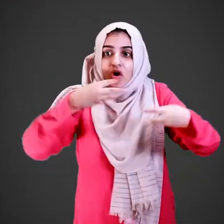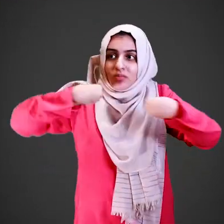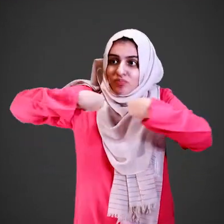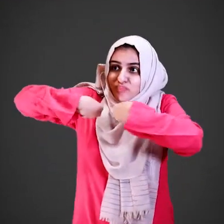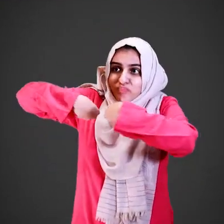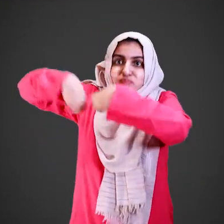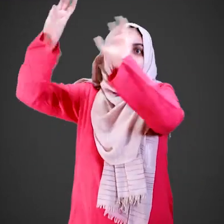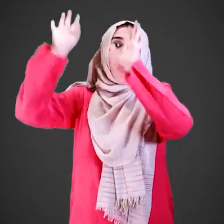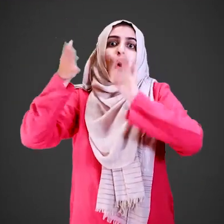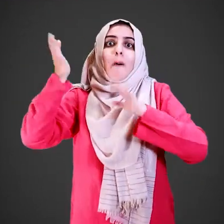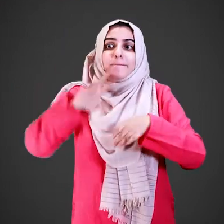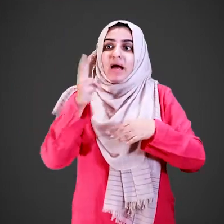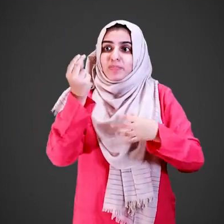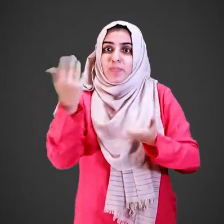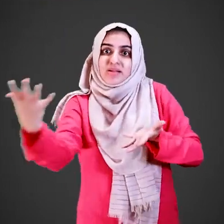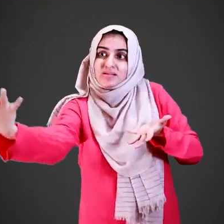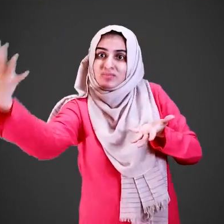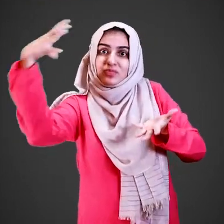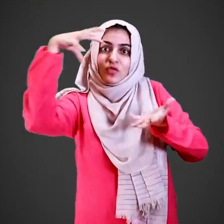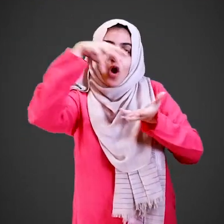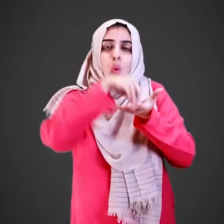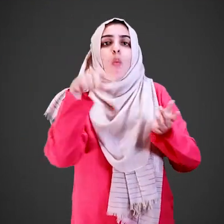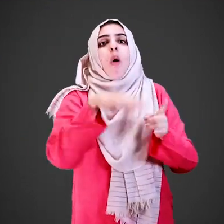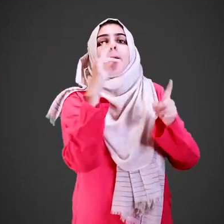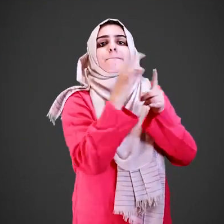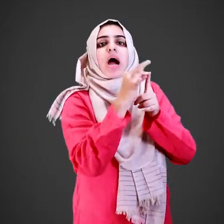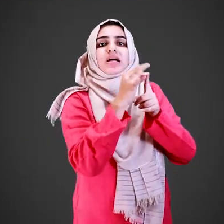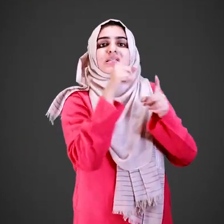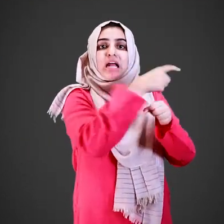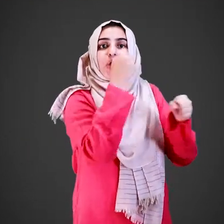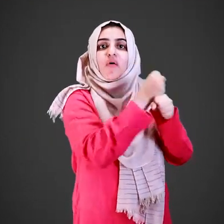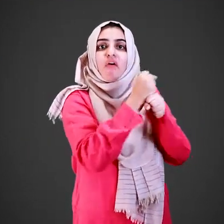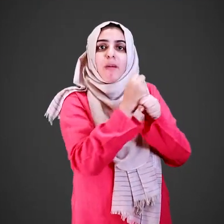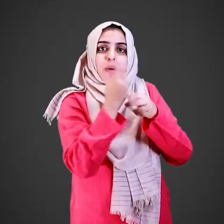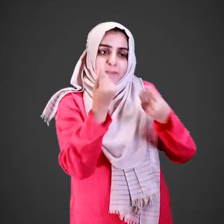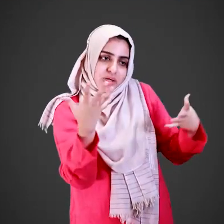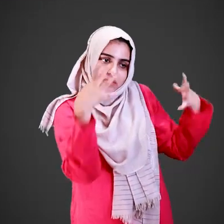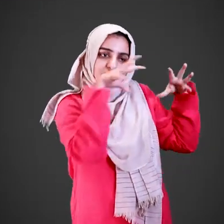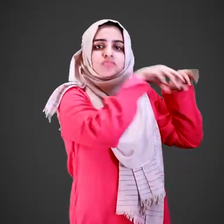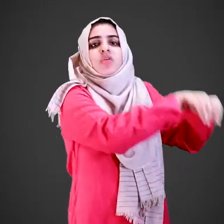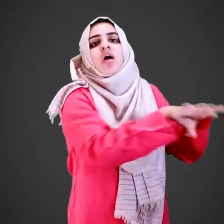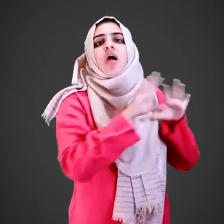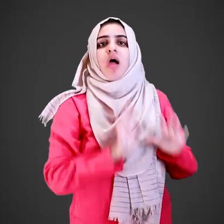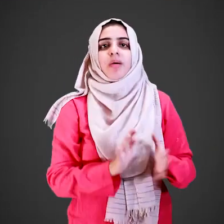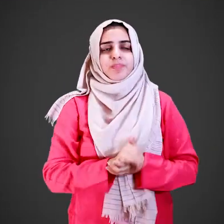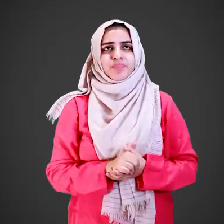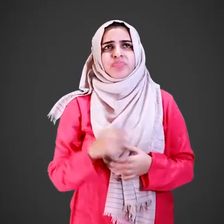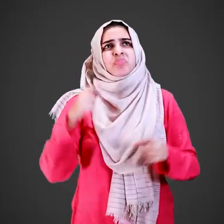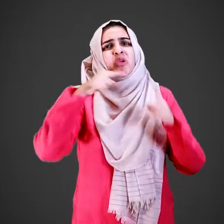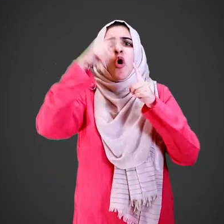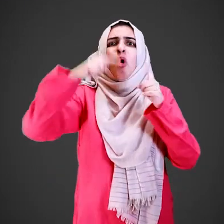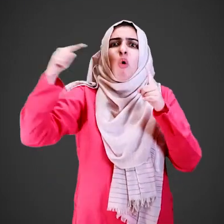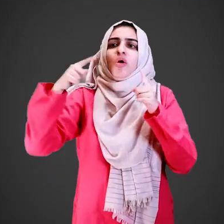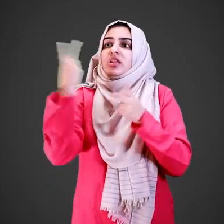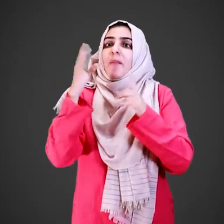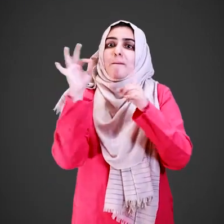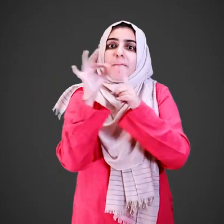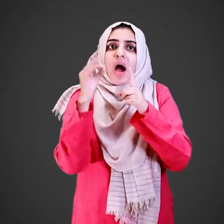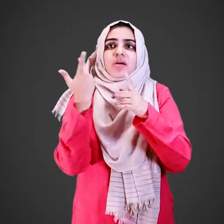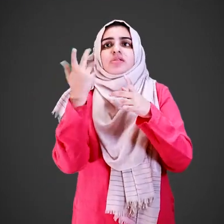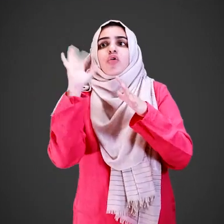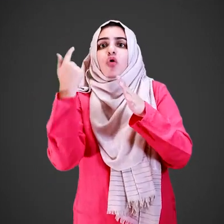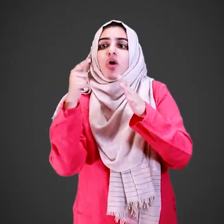ज़ेर मुबादला जो उनसे है ना पाकिस्तानी ख़जाने में जाता है, वजारत ख़जाना में। मतलब ग्रोथ रेट होती है, मतलब कंट्री